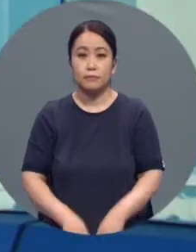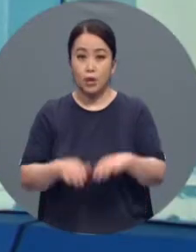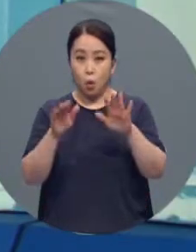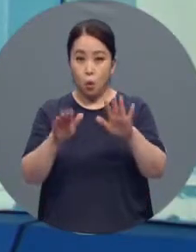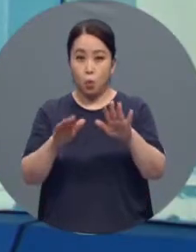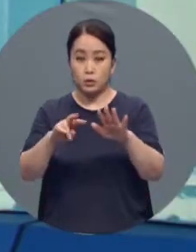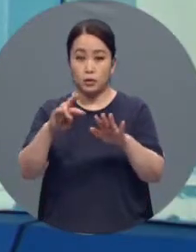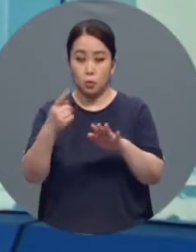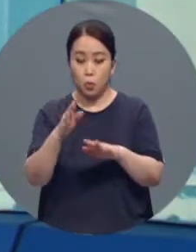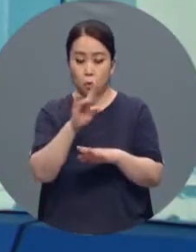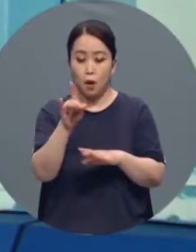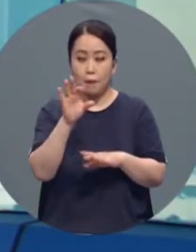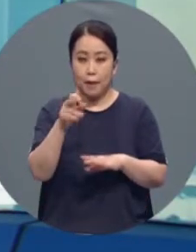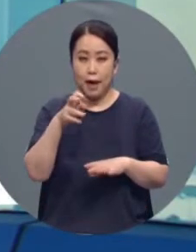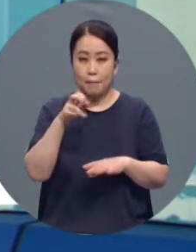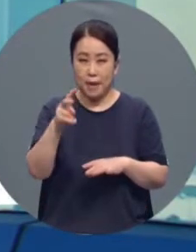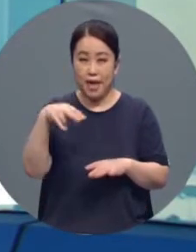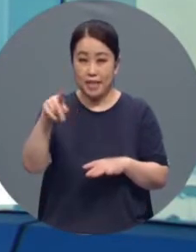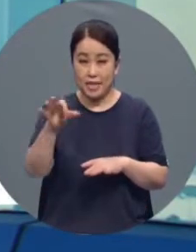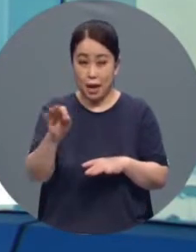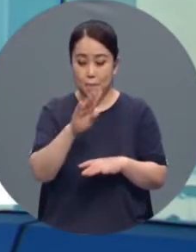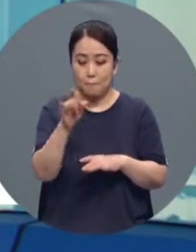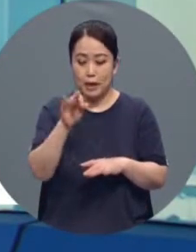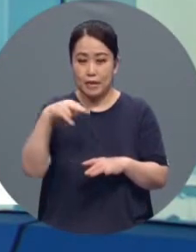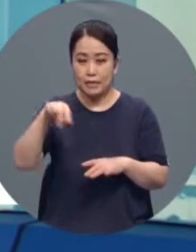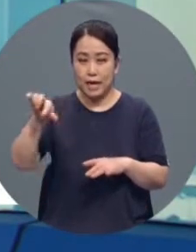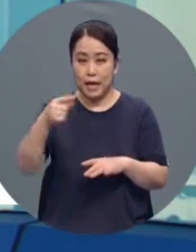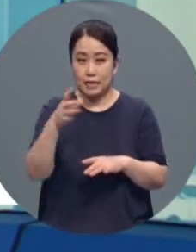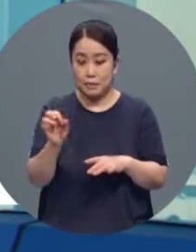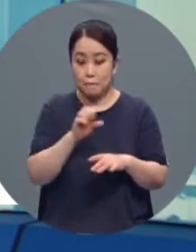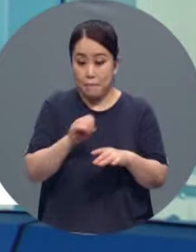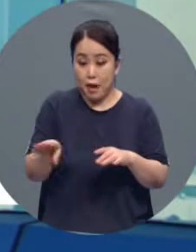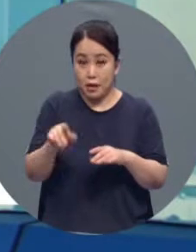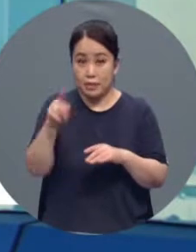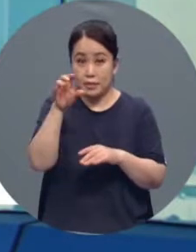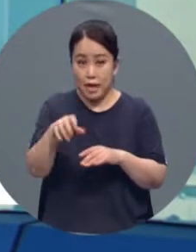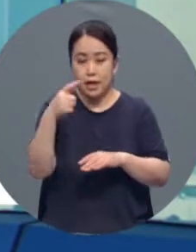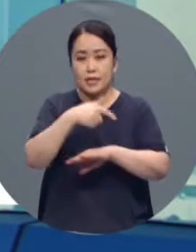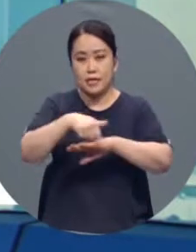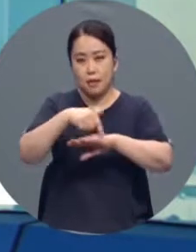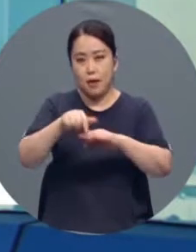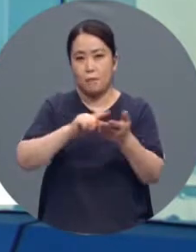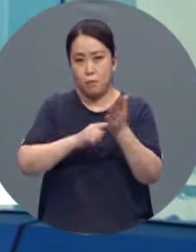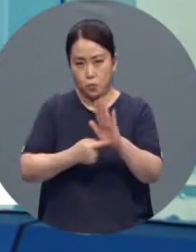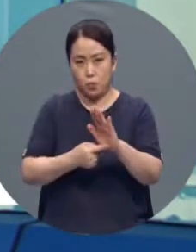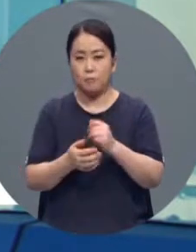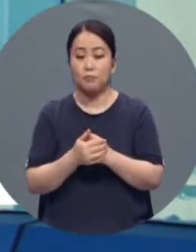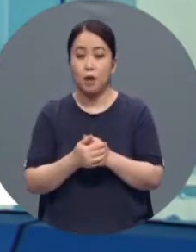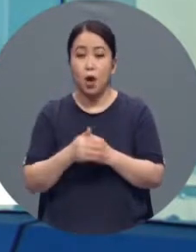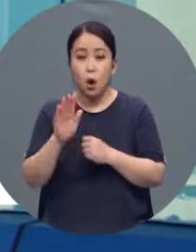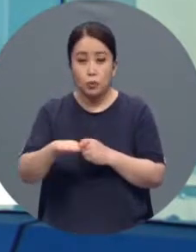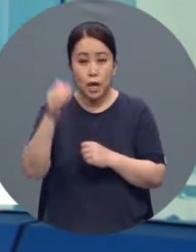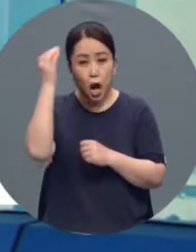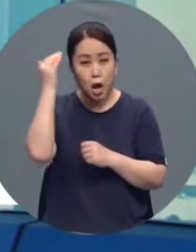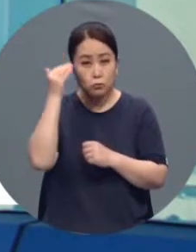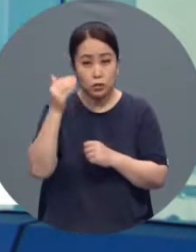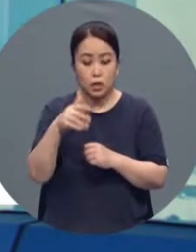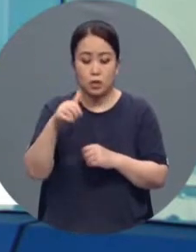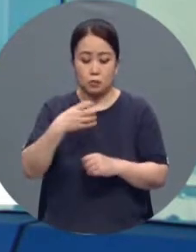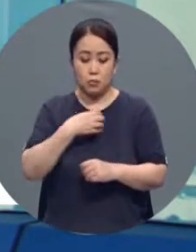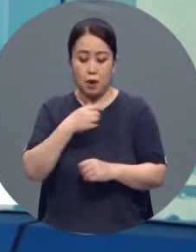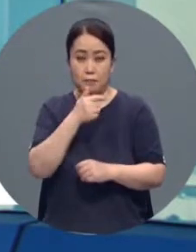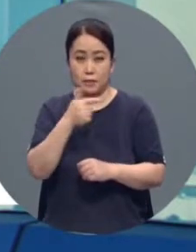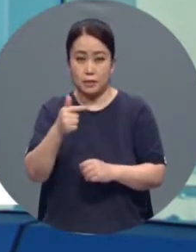네, 오늘도 방패장 기획보도 이어갑니다. 우리나라가 고준위 핵폐기물 문제에 아예 손을 놓고 있었던 건